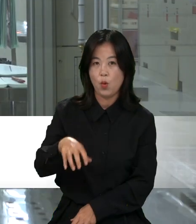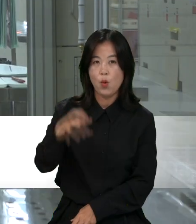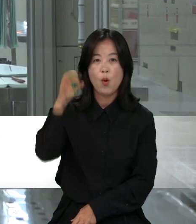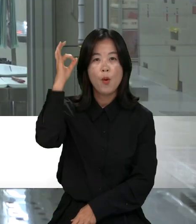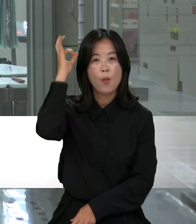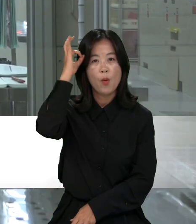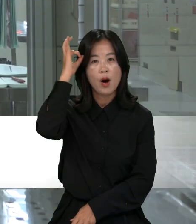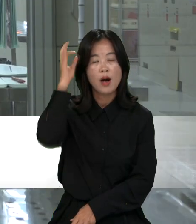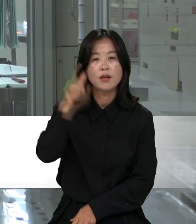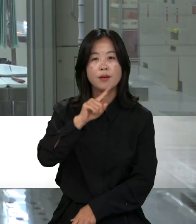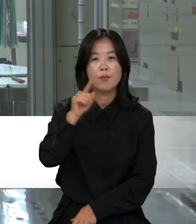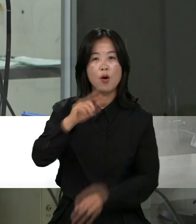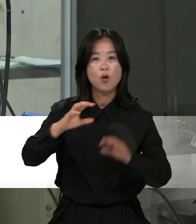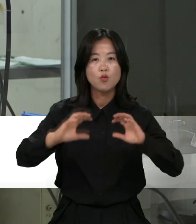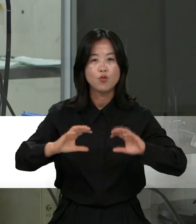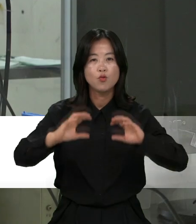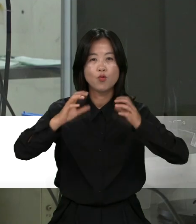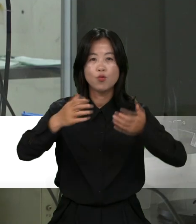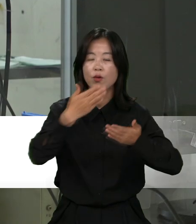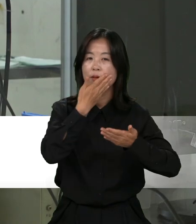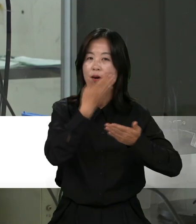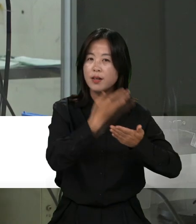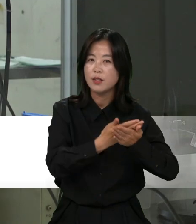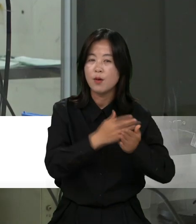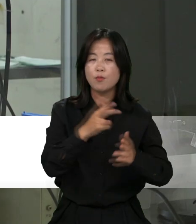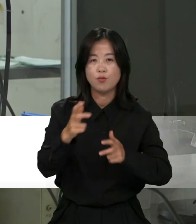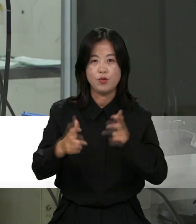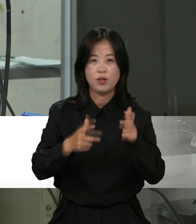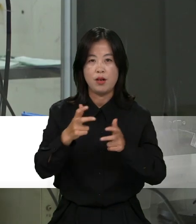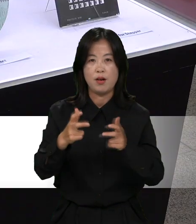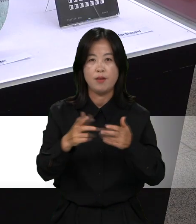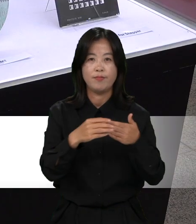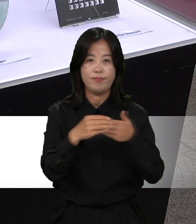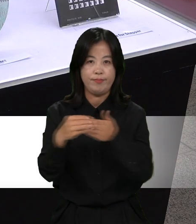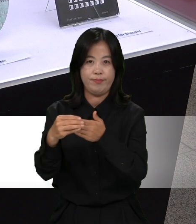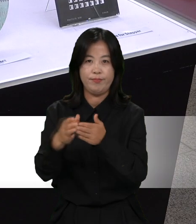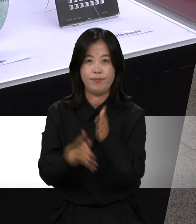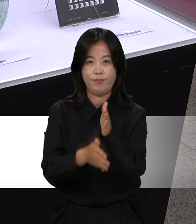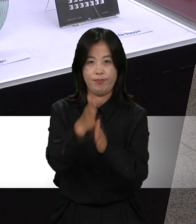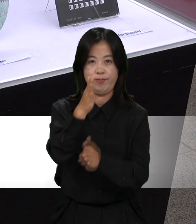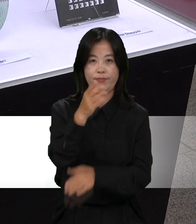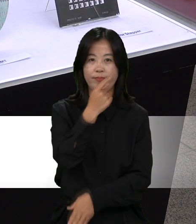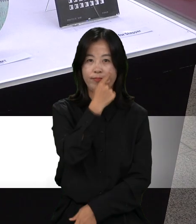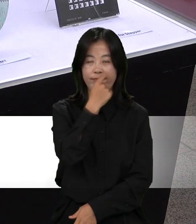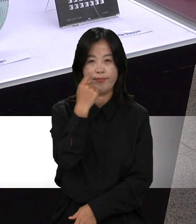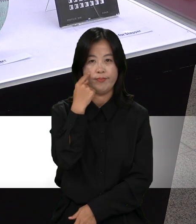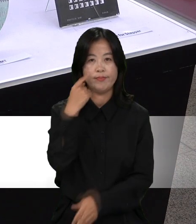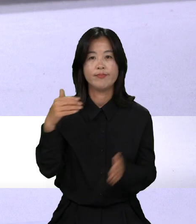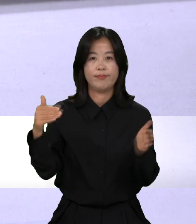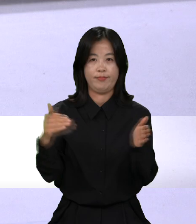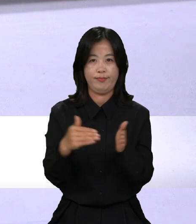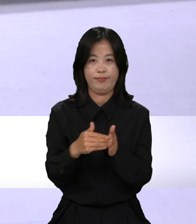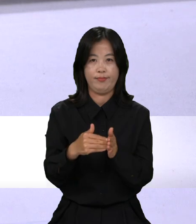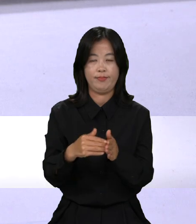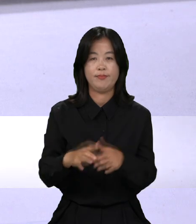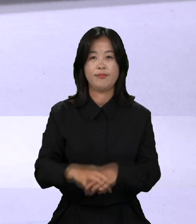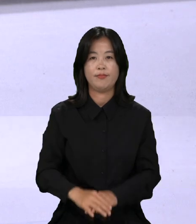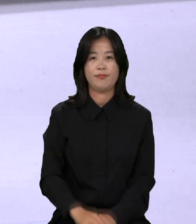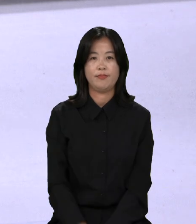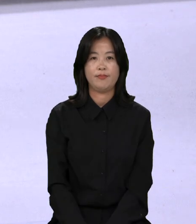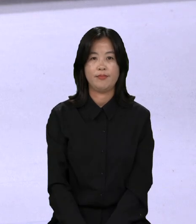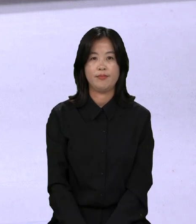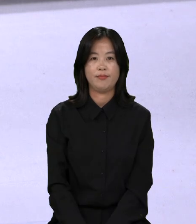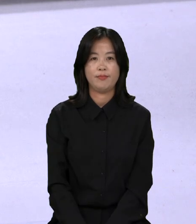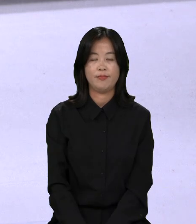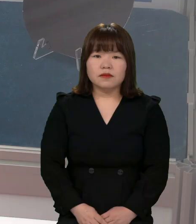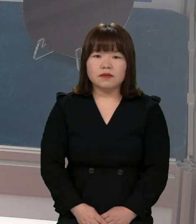특성화 대학원이 선정되면서 대한민국 첨단 전략 산업 선도도시로 그 입지를 다시 한번 굳건이